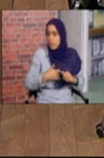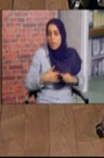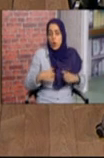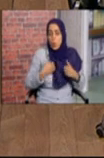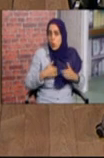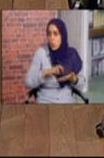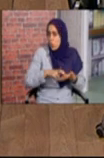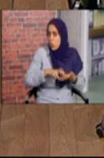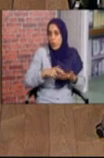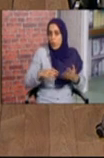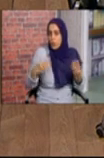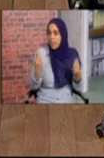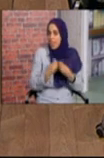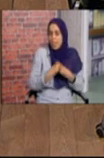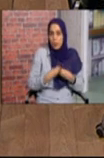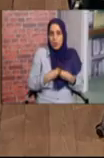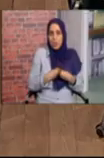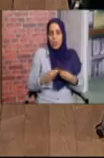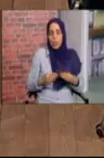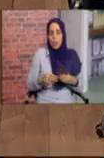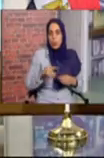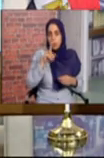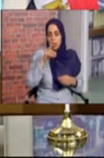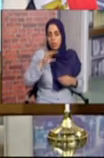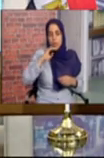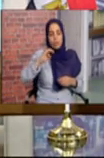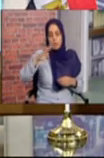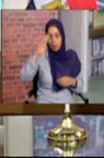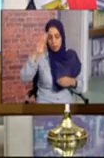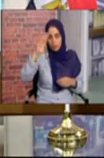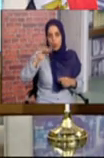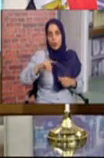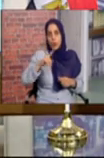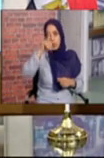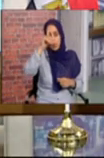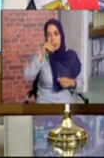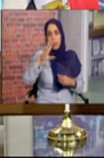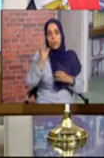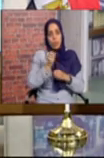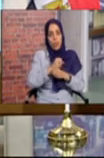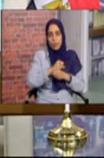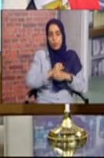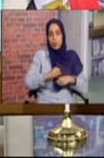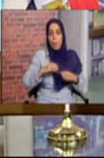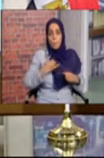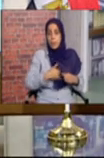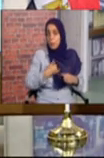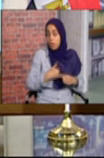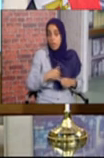رغبة طبعاً. في التعاون حقيقية الحقيقة هو والله يا سيادة الرئيس يشكر وربنا يعني اصطفاه بالضبط